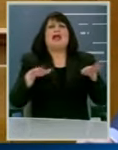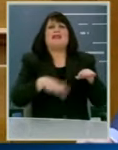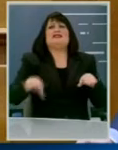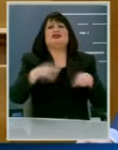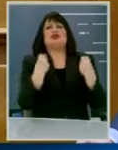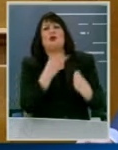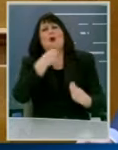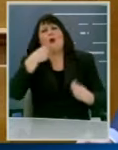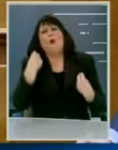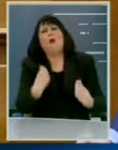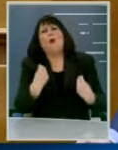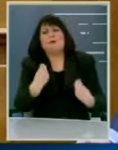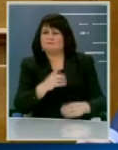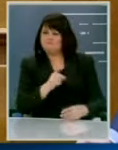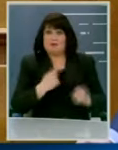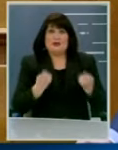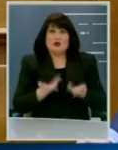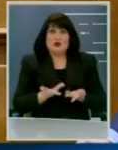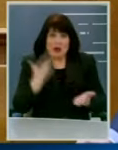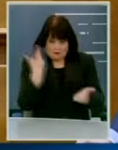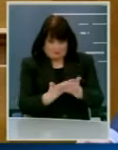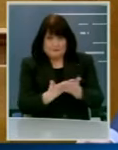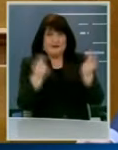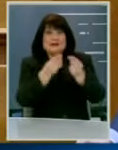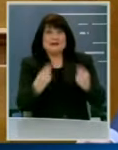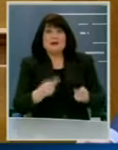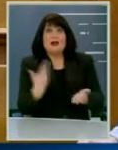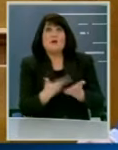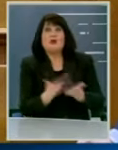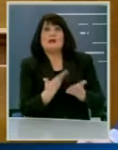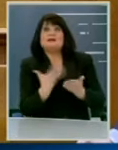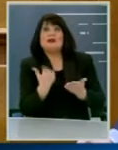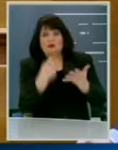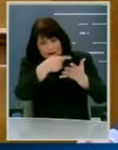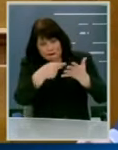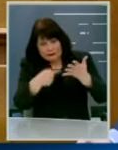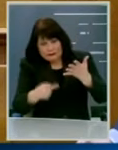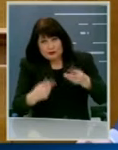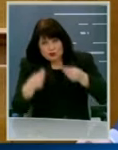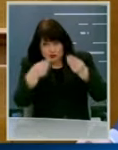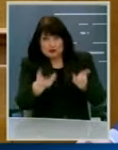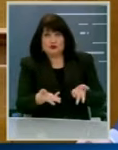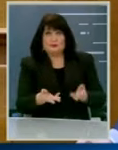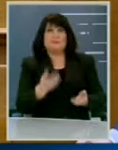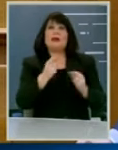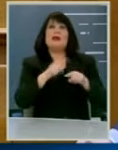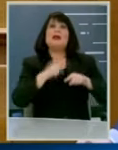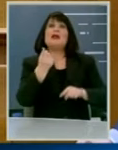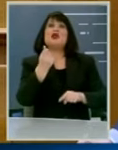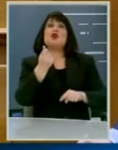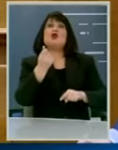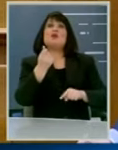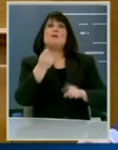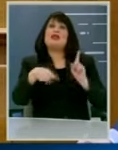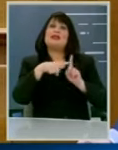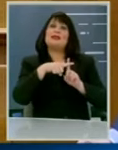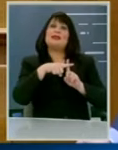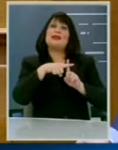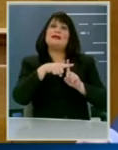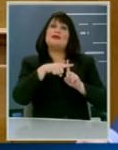αυτό. Αλλά έχουμε στοιχεία απτά, συγκεκριμένα, ένα προς ένα. Η ελληνική οικονομία σημείωσε θετικούς ρυθμούς για